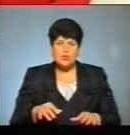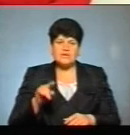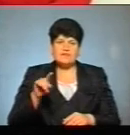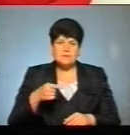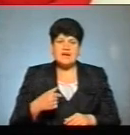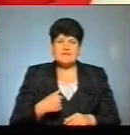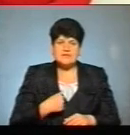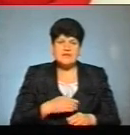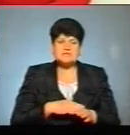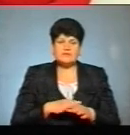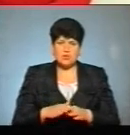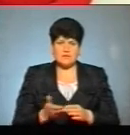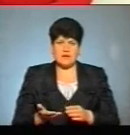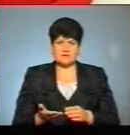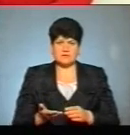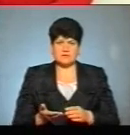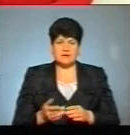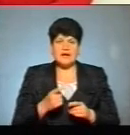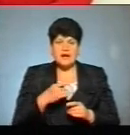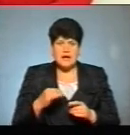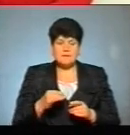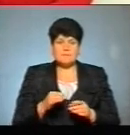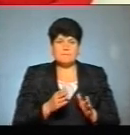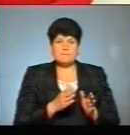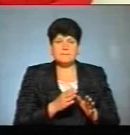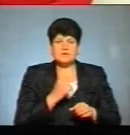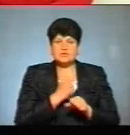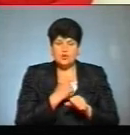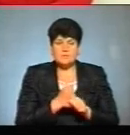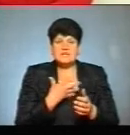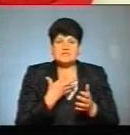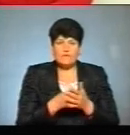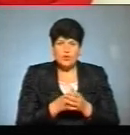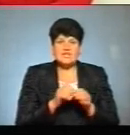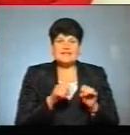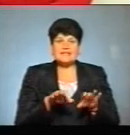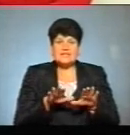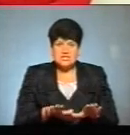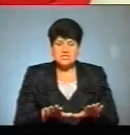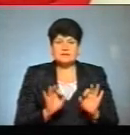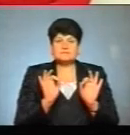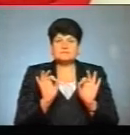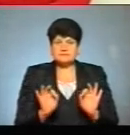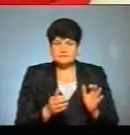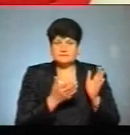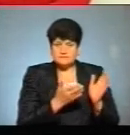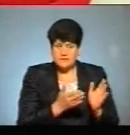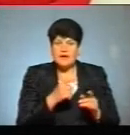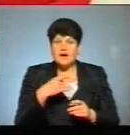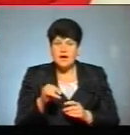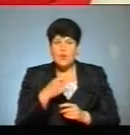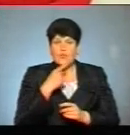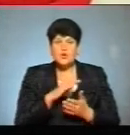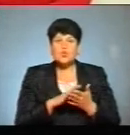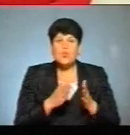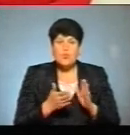від нас виконання. Ну, якось хай приведуть свої прийняті рішення до якогось знаменника. Хай вони кажуть умови,